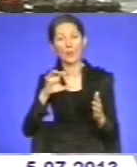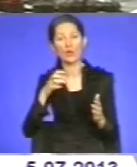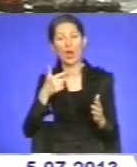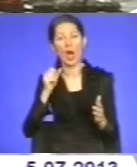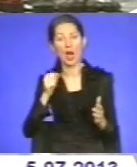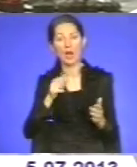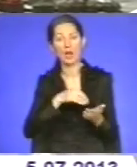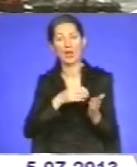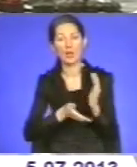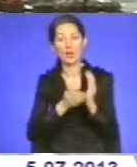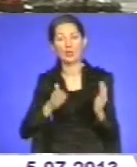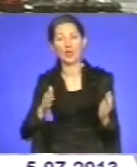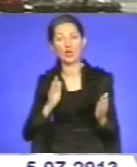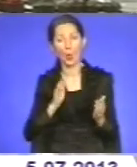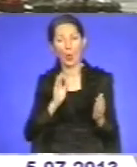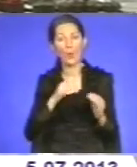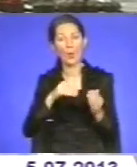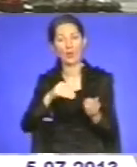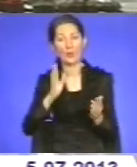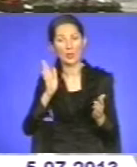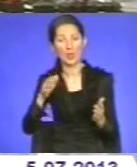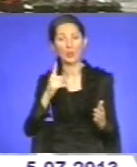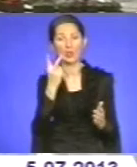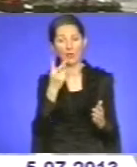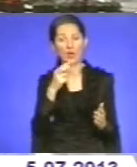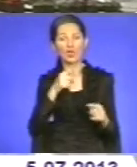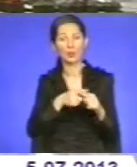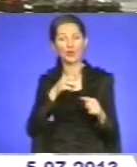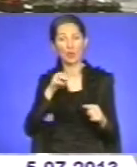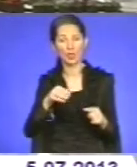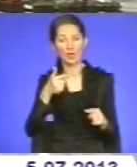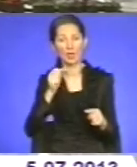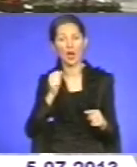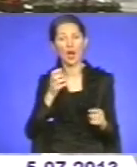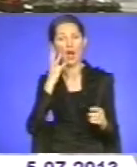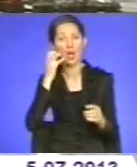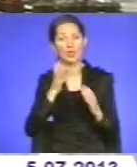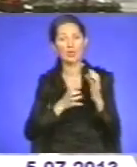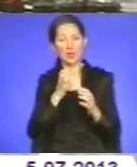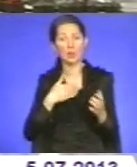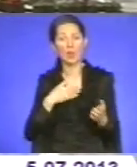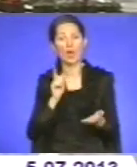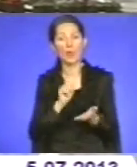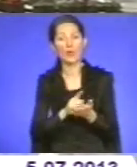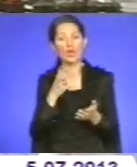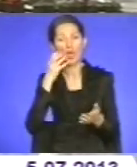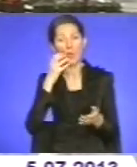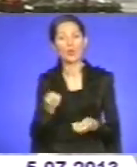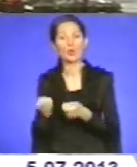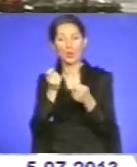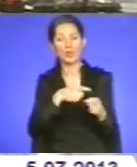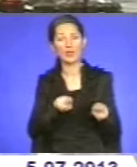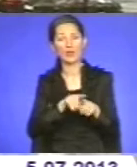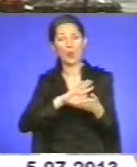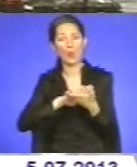це буде біля 2,5 тисяч саду. Звичайно, ми повинні яблуко доставляти ну, в такому виді, яке ми сьогодні ми зриваємо з яблуні,